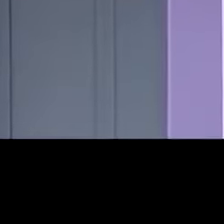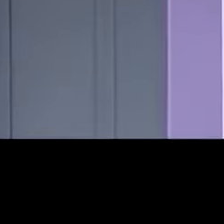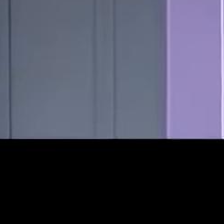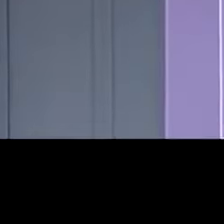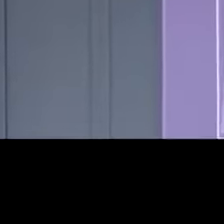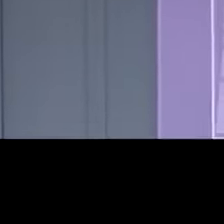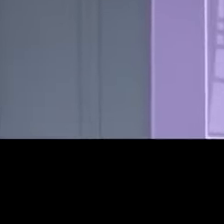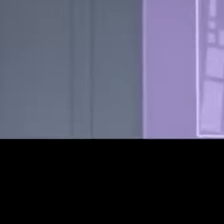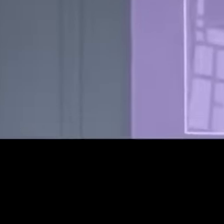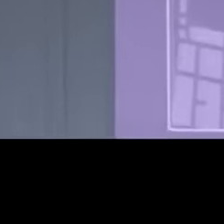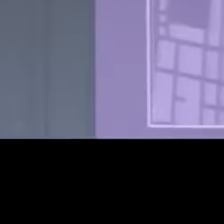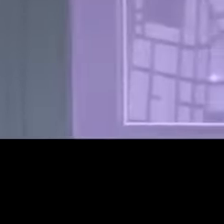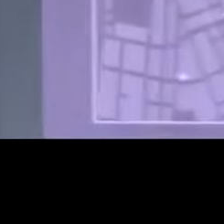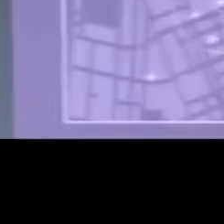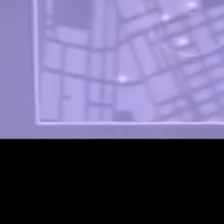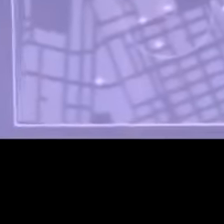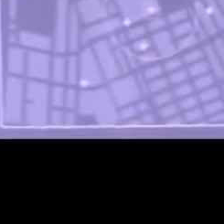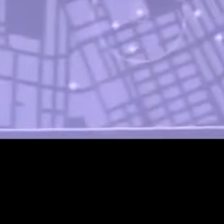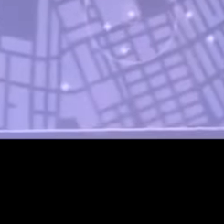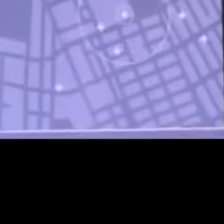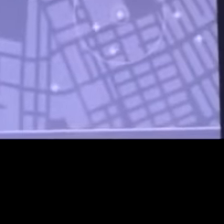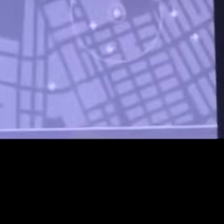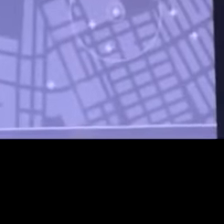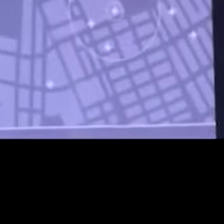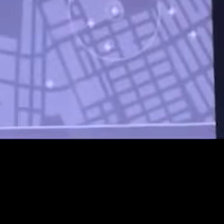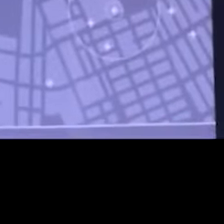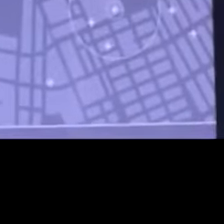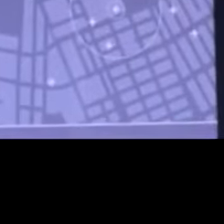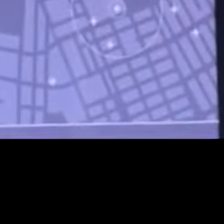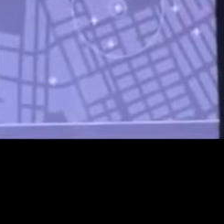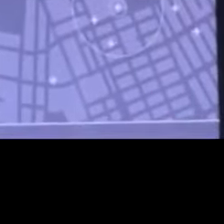집단 지성의 힘을 모아 고민 중개사 양원호.